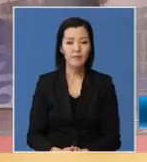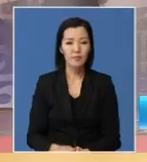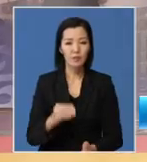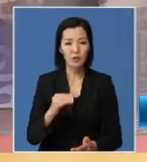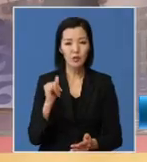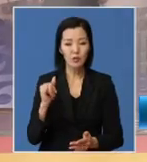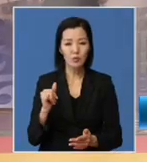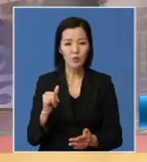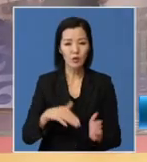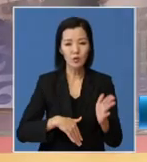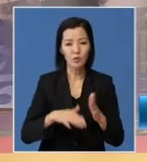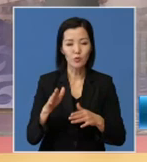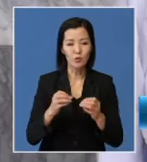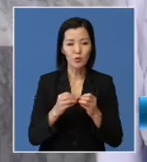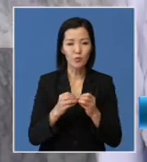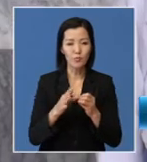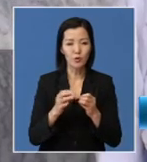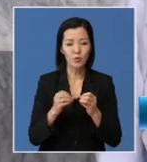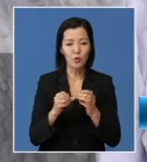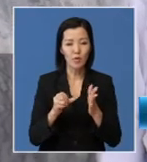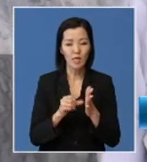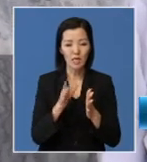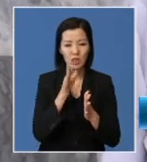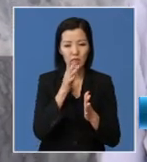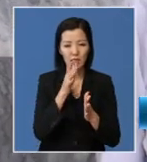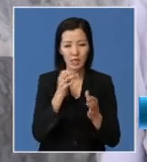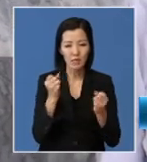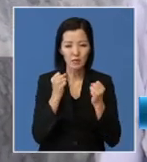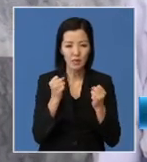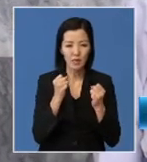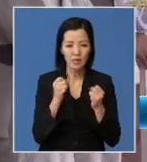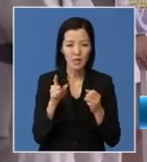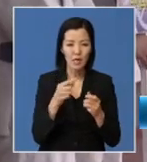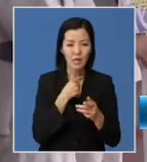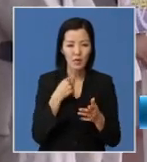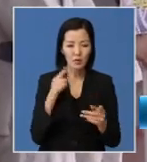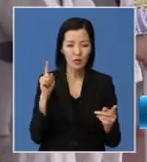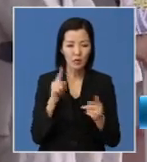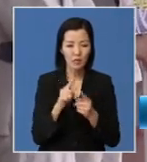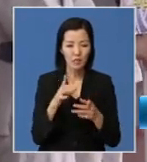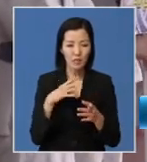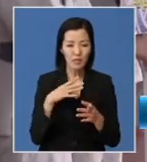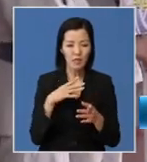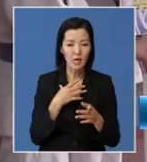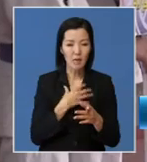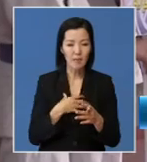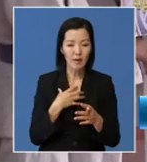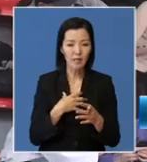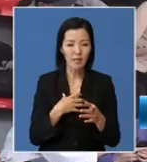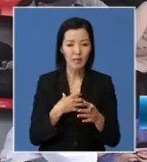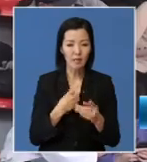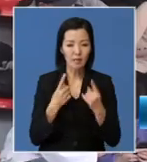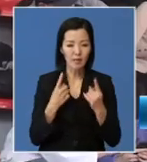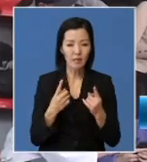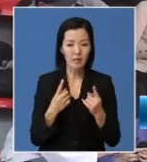Жетісу өңірінің үздіктеген 15-16 жастағы дзюдо күресінің шеберлері Талдықорғанда бас қосты. Балуандар үшін бұл жарыстың маңызы жоғары, өйткені топ